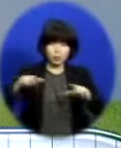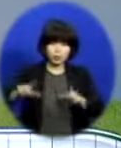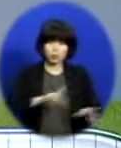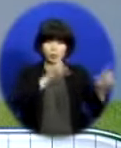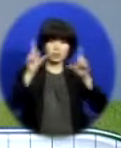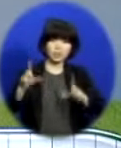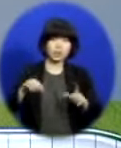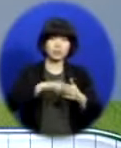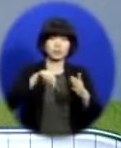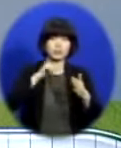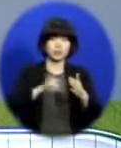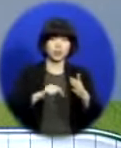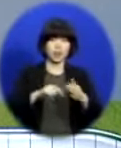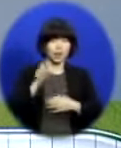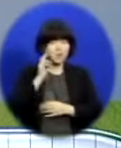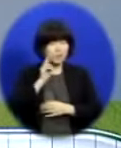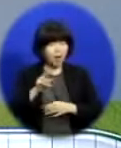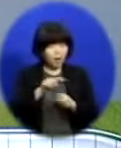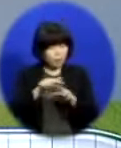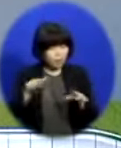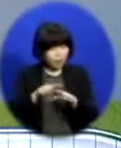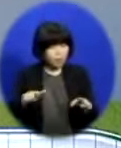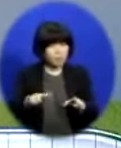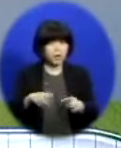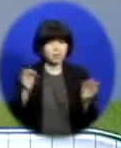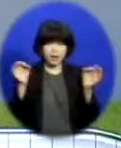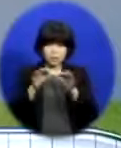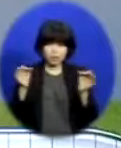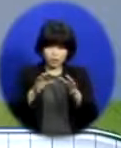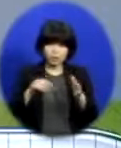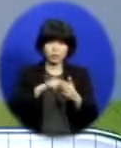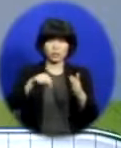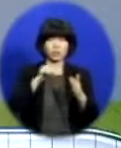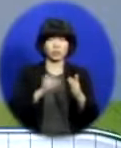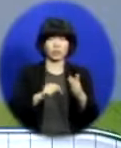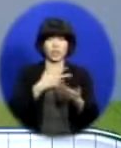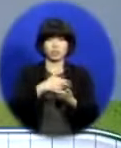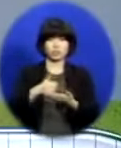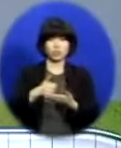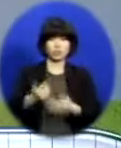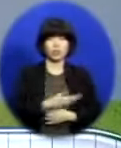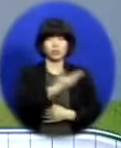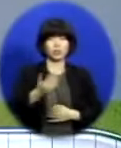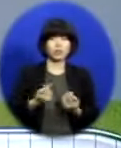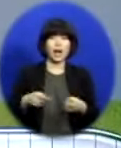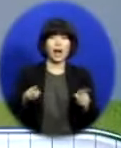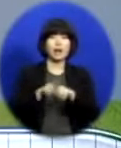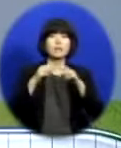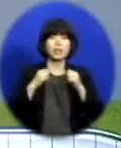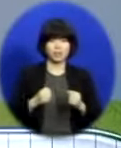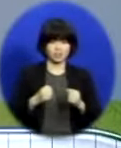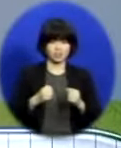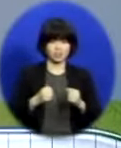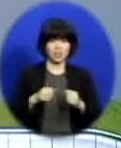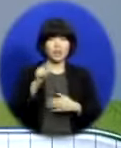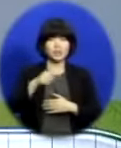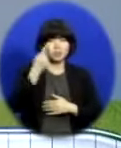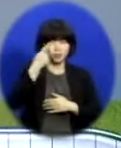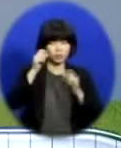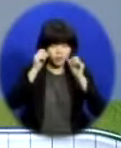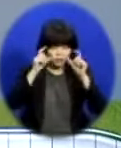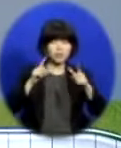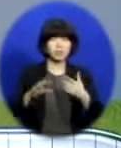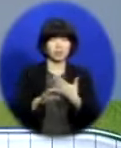속에 아주 평범한 여러분의 매순간순간 속에 주님은 여러분과 함께 계시는 거 그 눈이